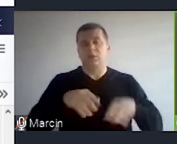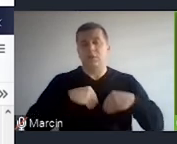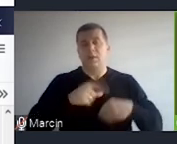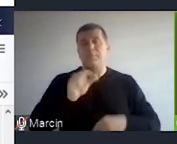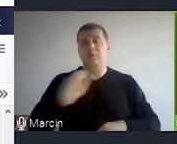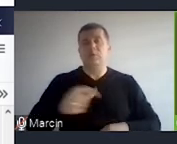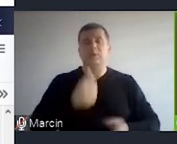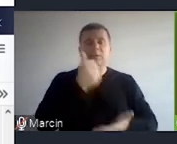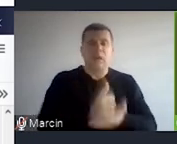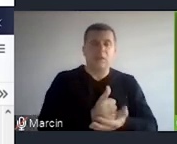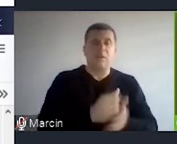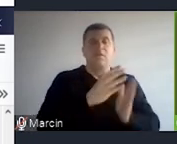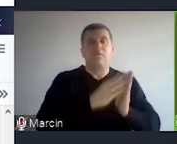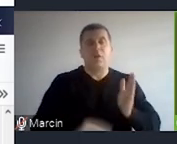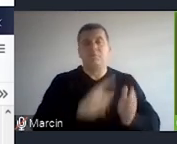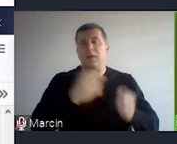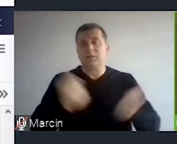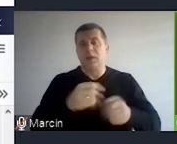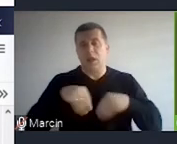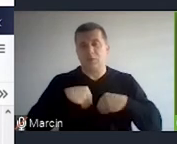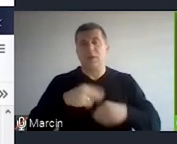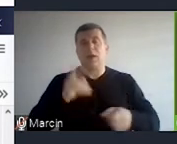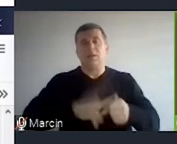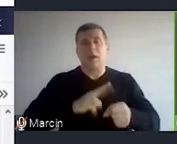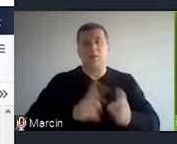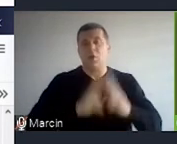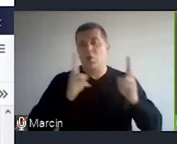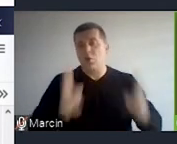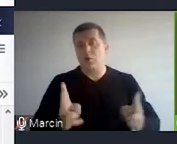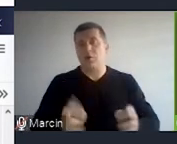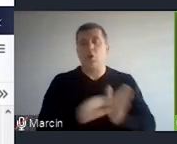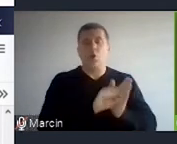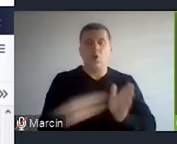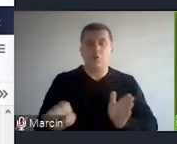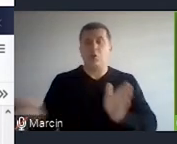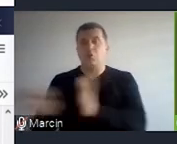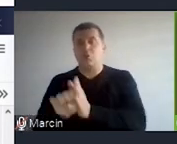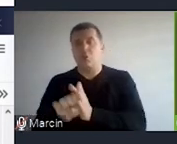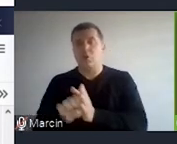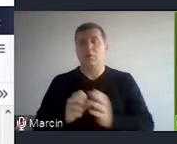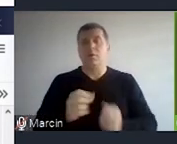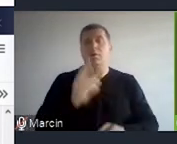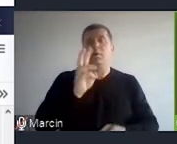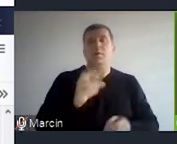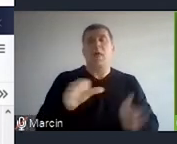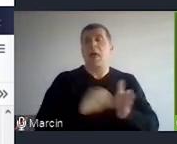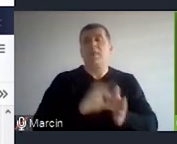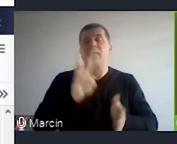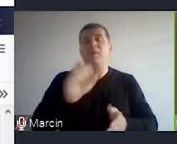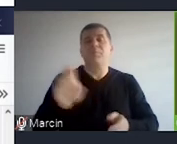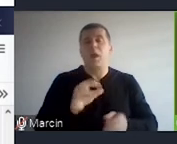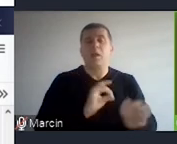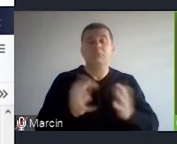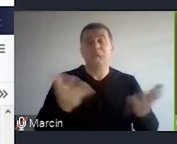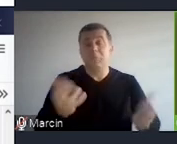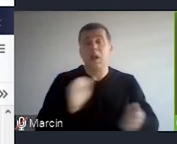stanowisko, forma zaangażowania, data zaangażowania, okres zaangażowania od do, wymiar etatu albo